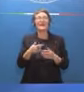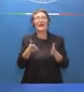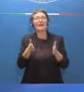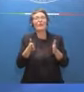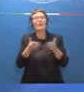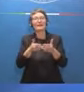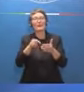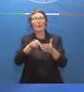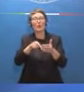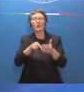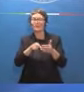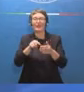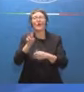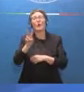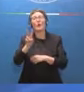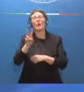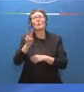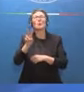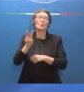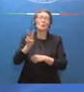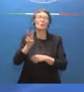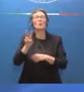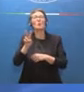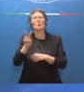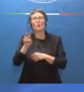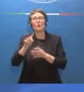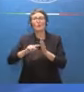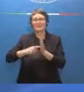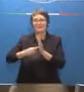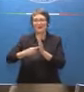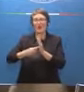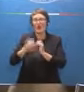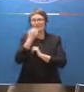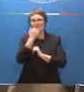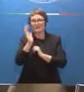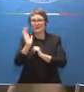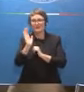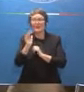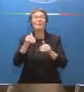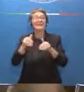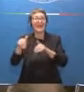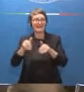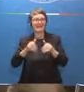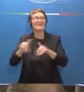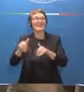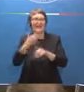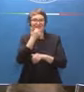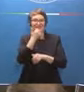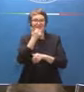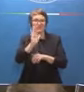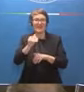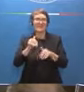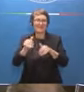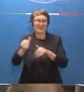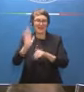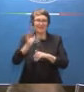ma di un milione e due milioni, mi scuserete, a casa mia, miliardi, miliardi, ah vabbè, miliardi,